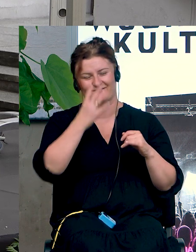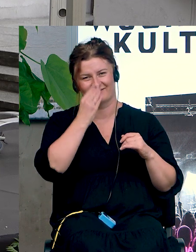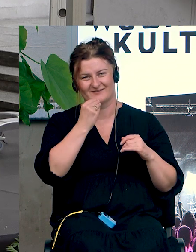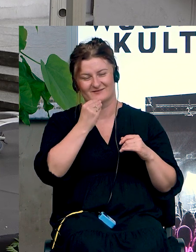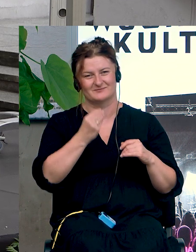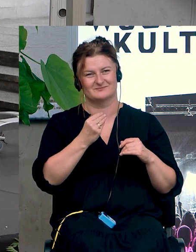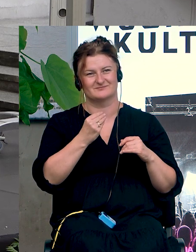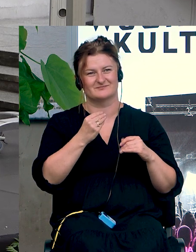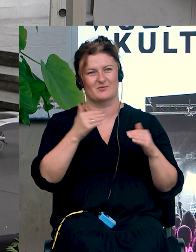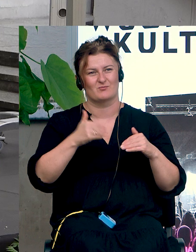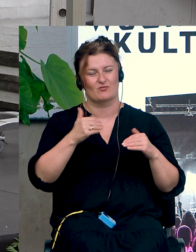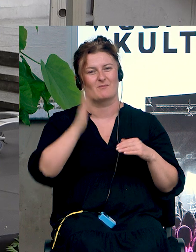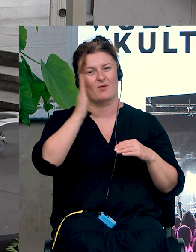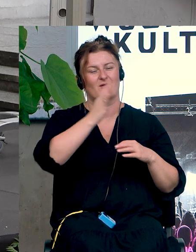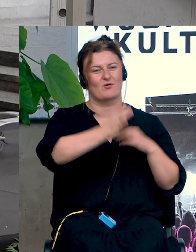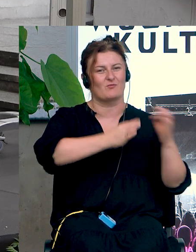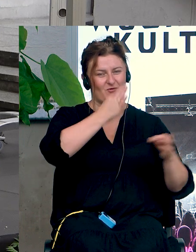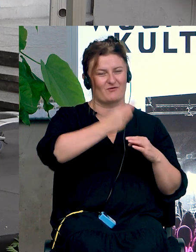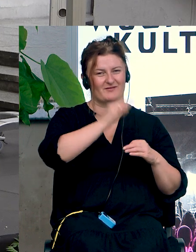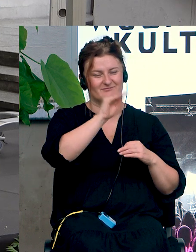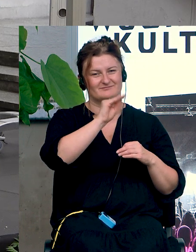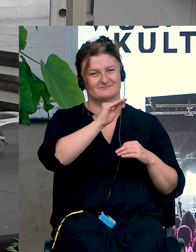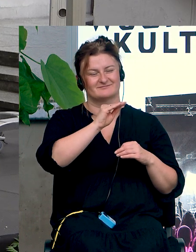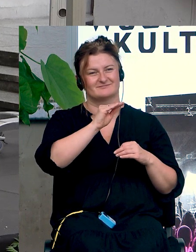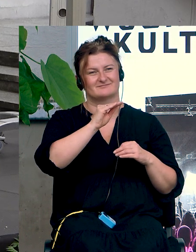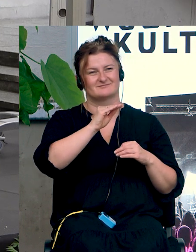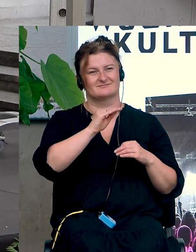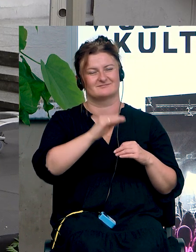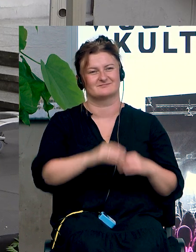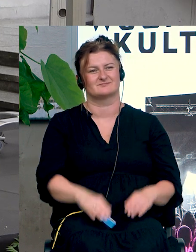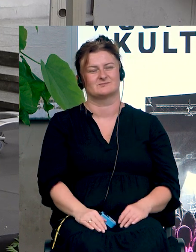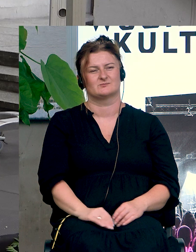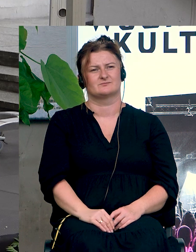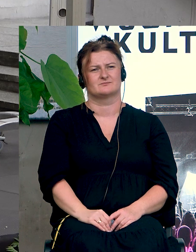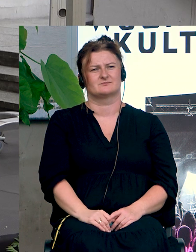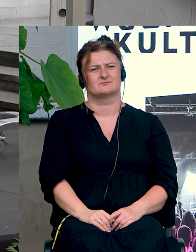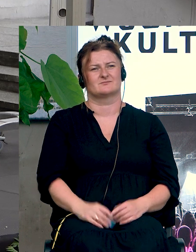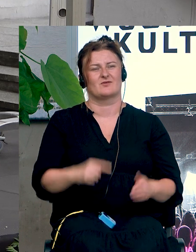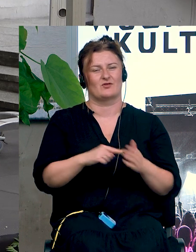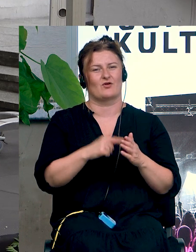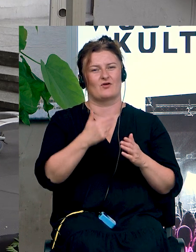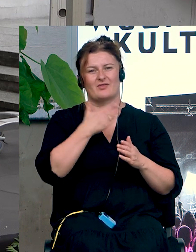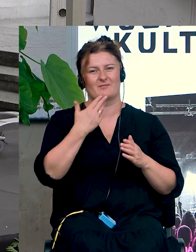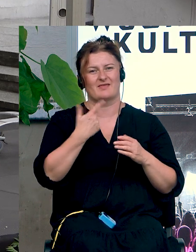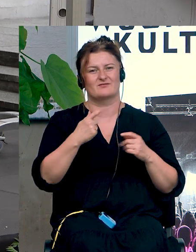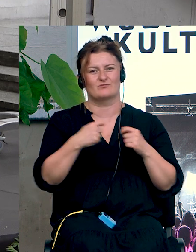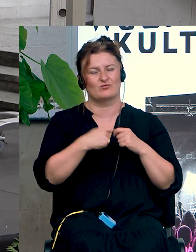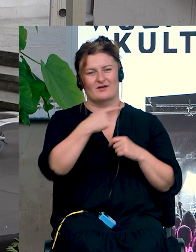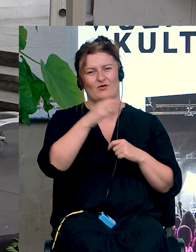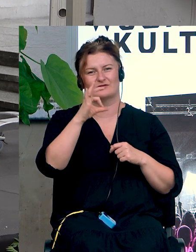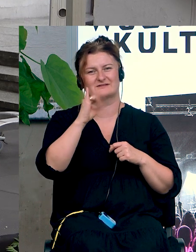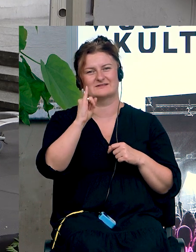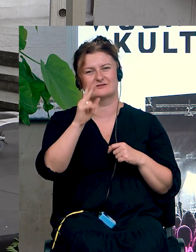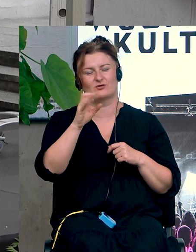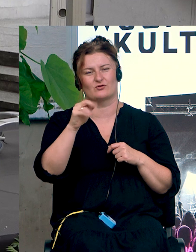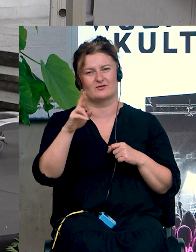Томаш Сікора. Але я вам давайте після заходу в двох словах розкажу. Це трошки не так працює. Ну, в сенсі, ми б вам